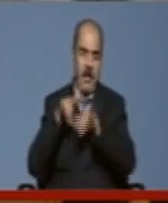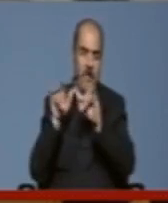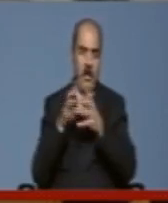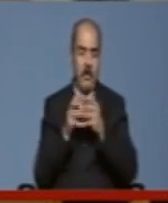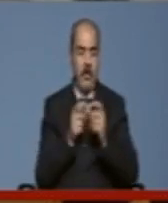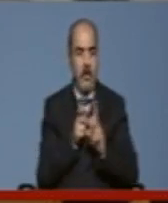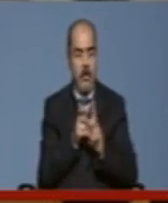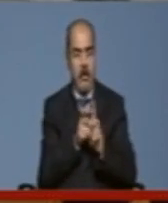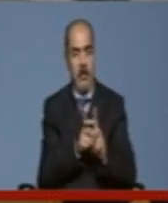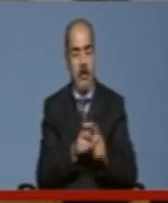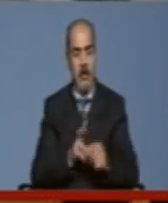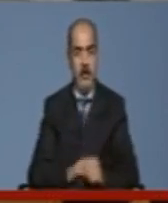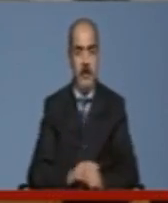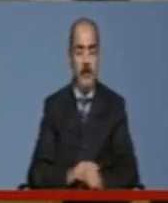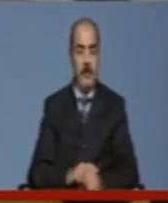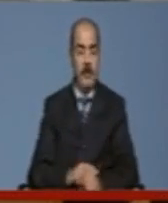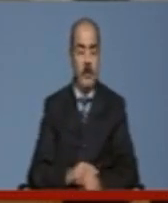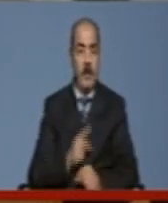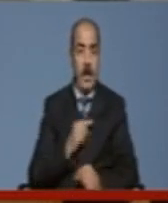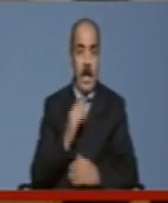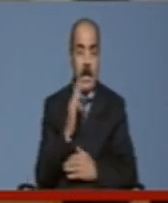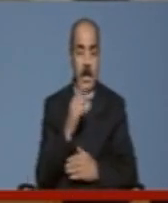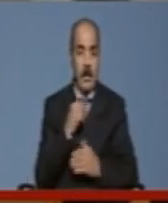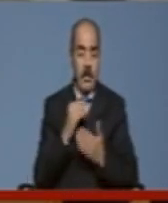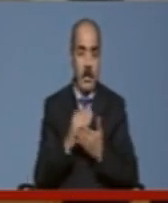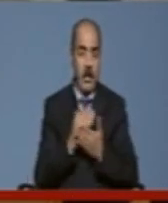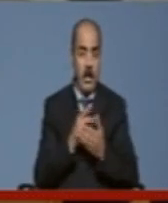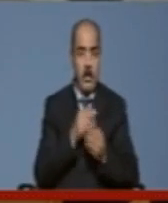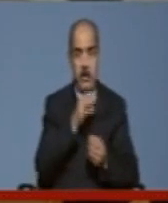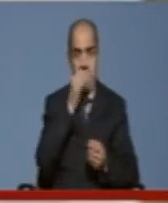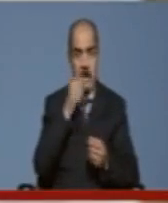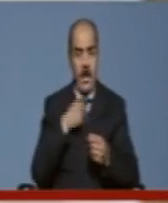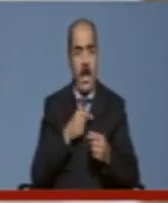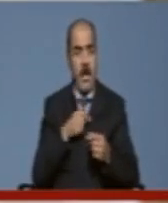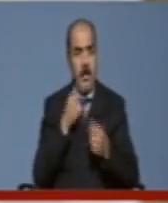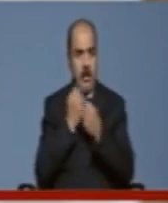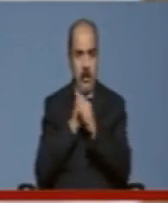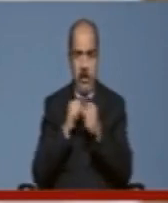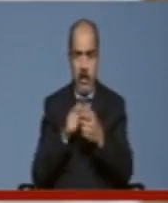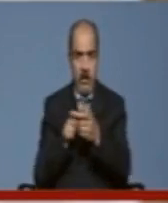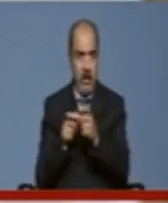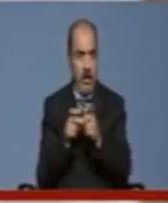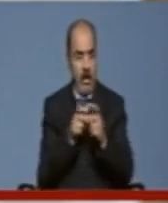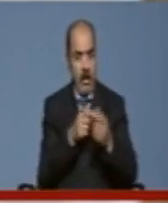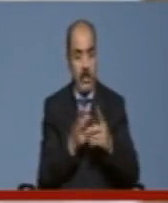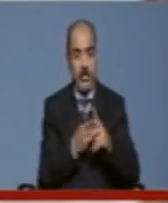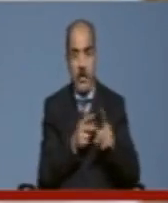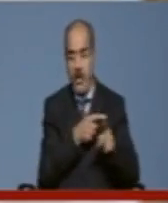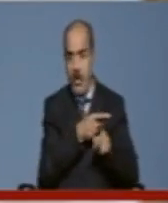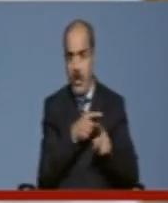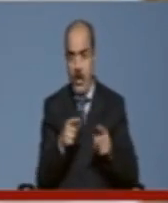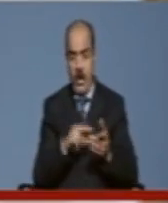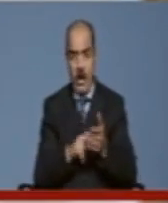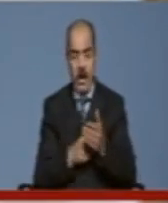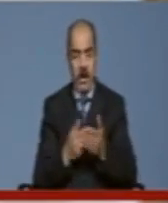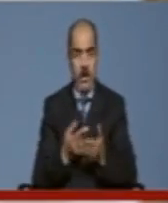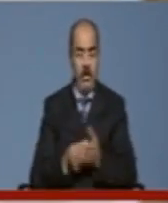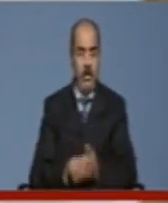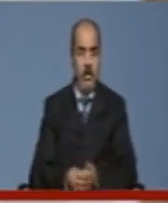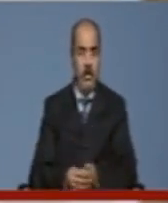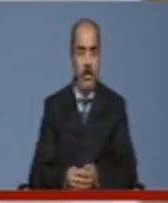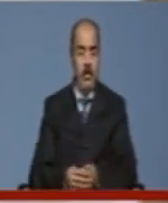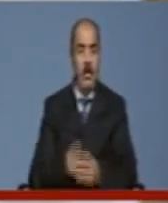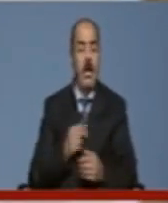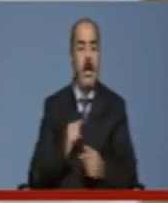وحمايتهم. والأساس الثالث إلى جانب مكافحة الإرهاب وحماية المدنيين، المحور الثالث